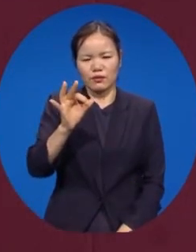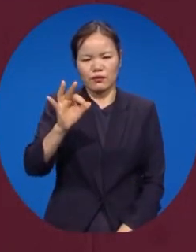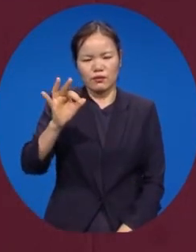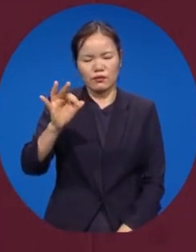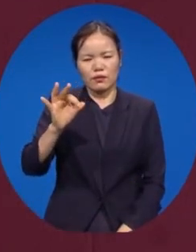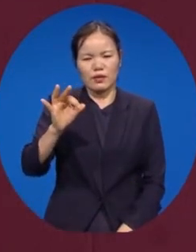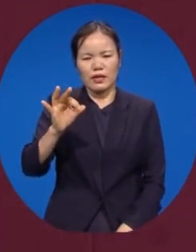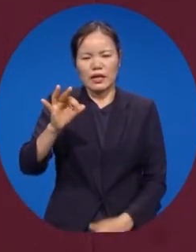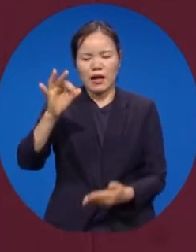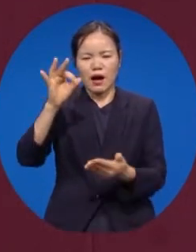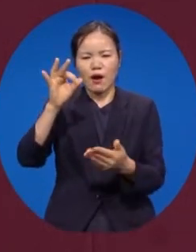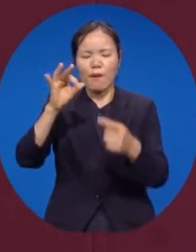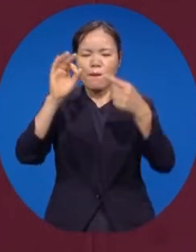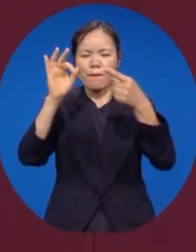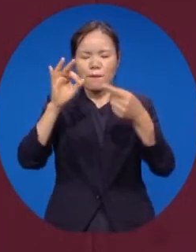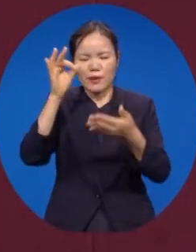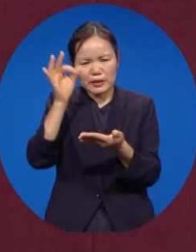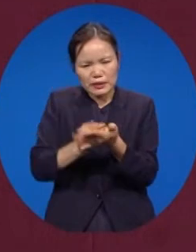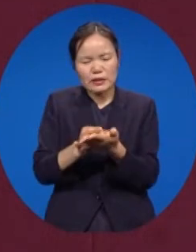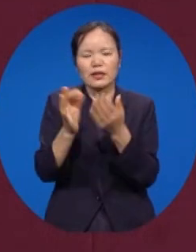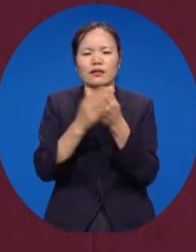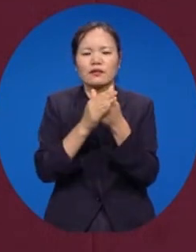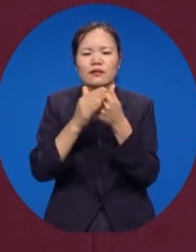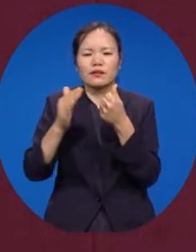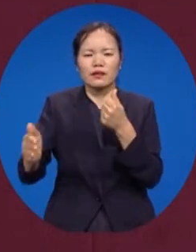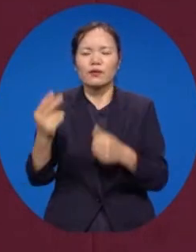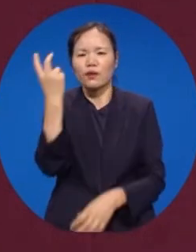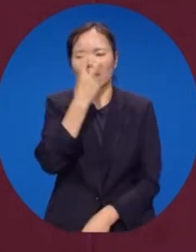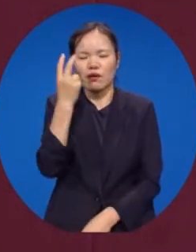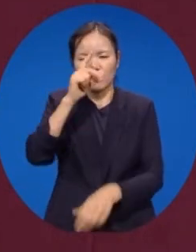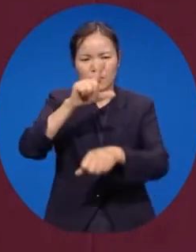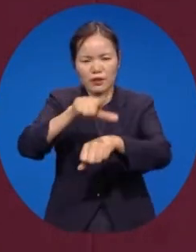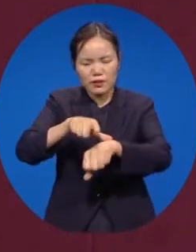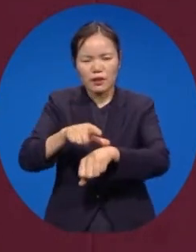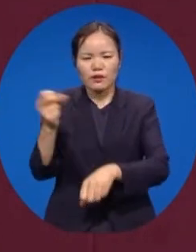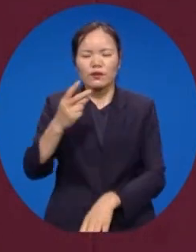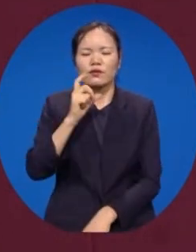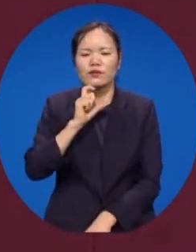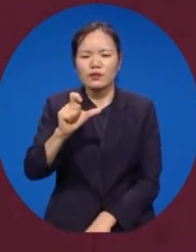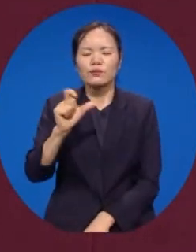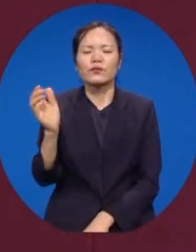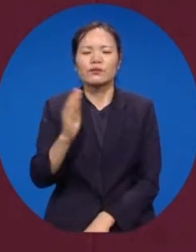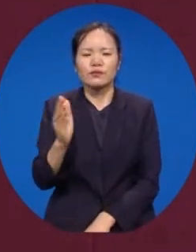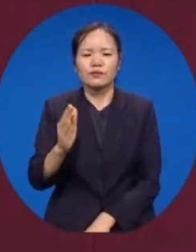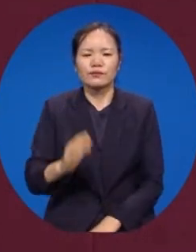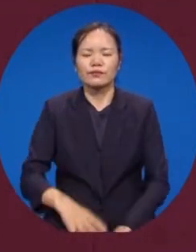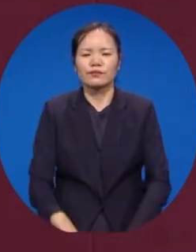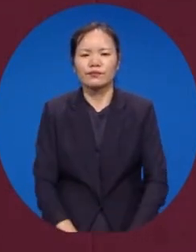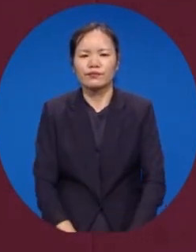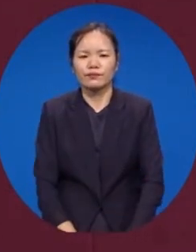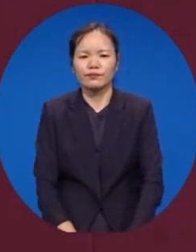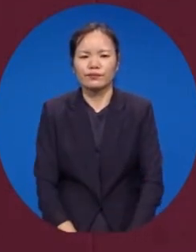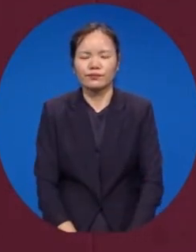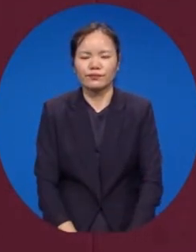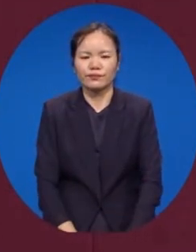방식의 8분의 1에 불과하고 검사 시간은 15분 정도입니다.